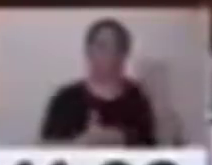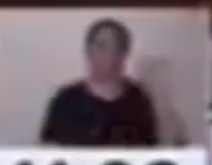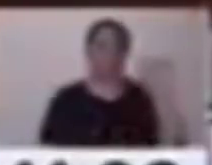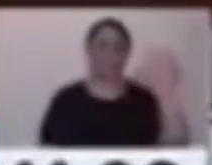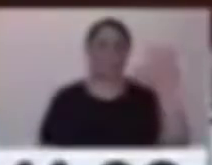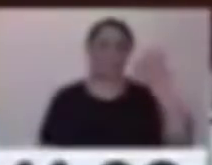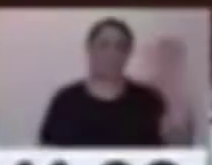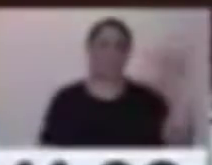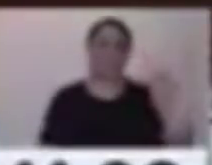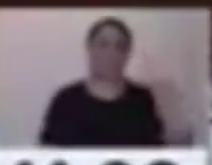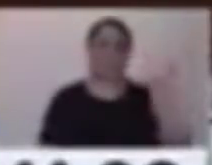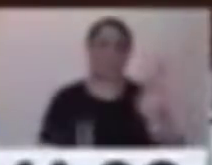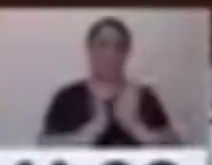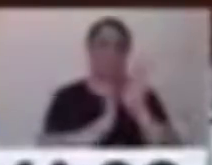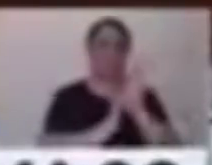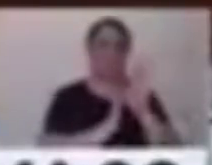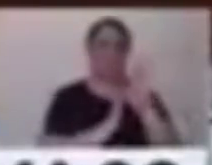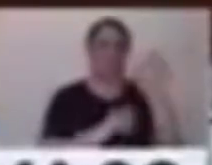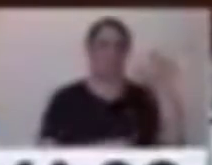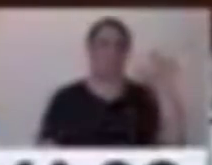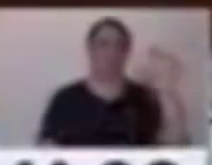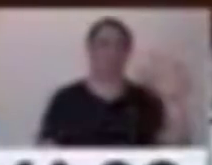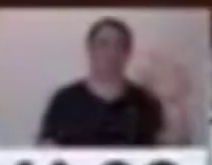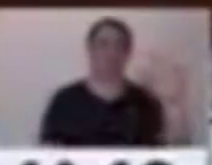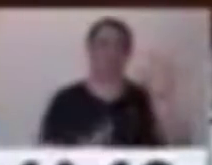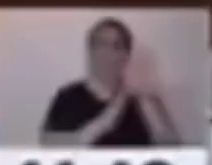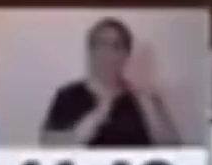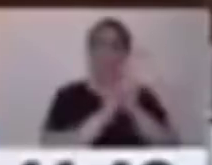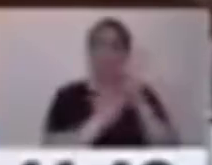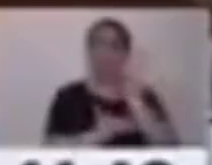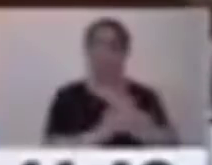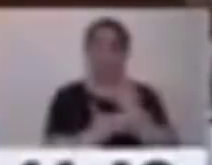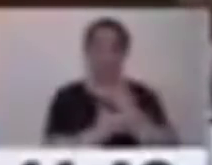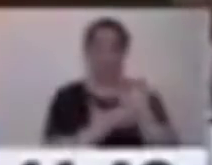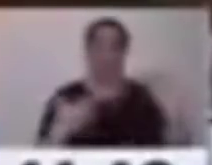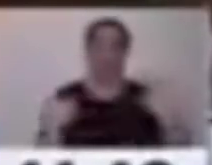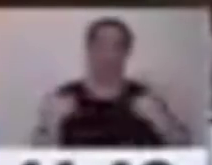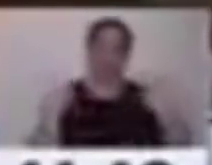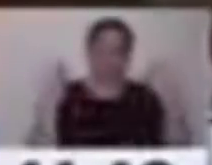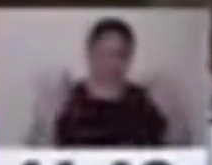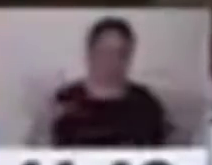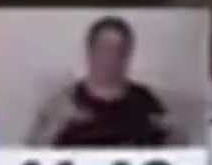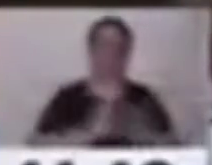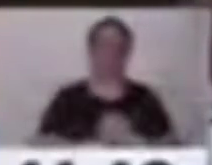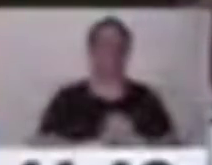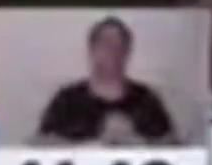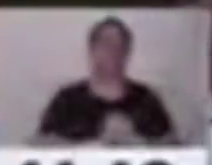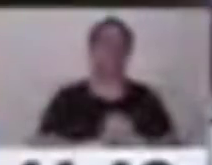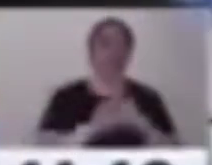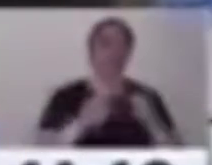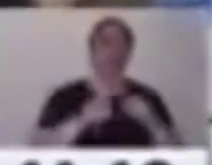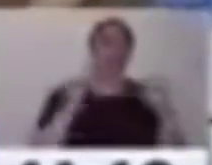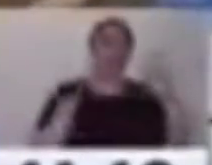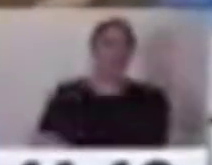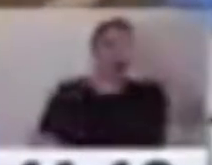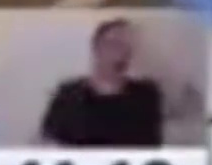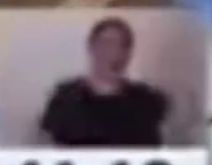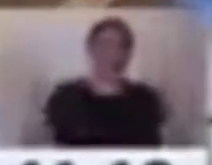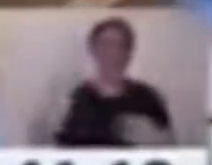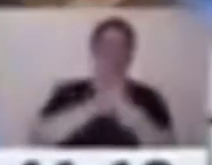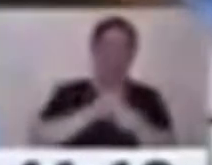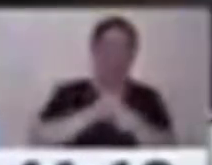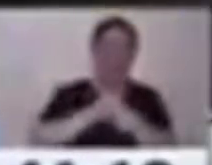ng mga beneficiaries na sinasabi nating duplicates o ineligible. Ganon din po ang